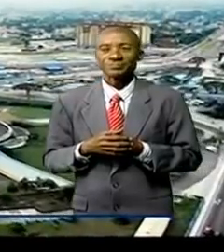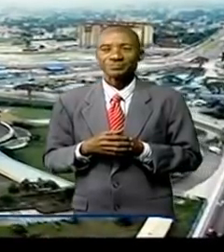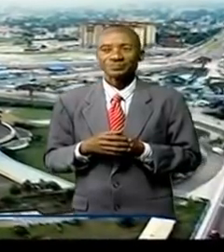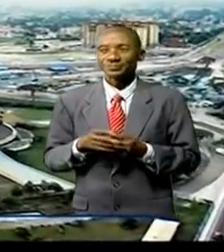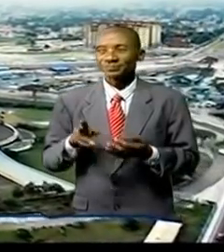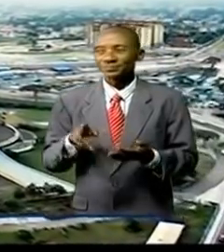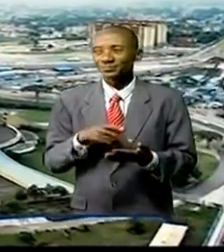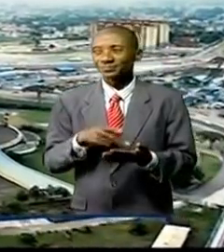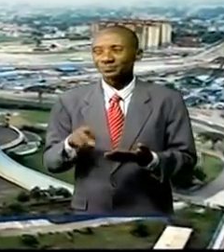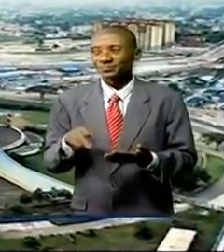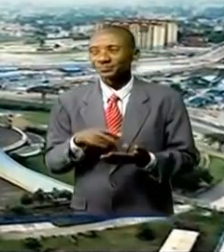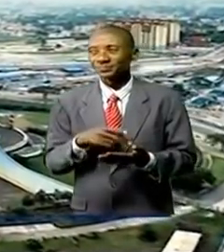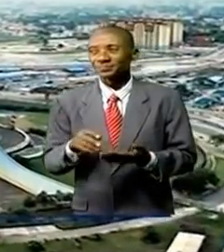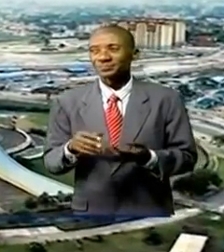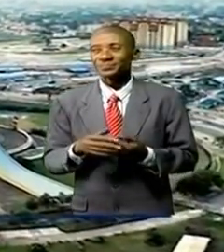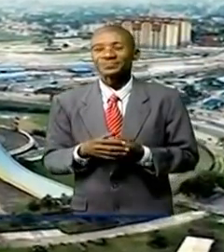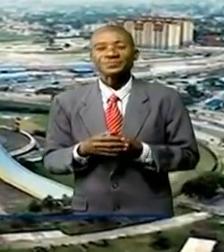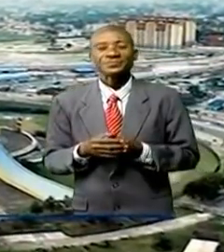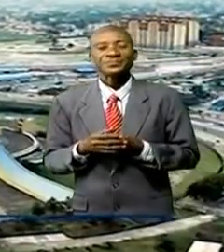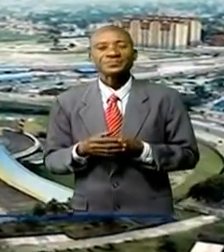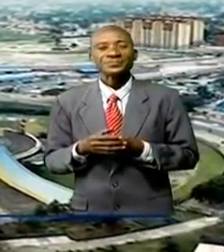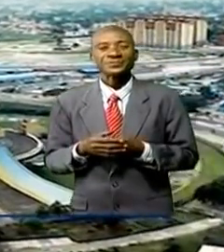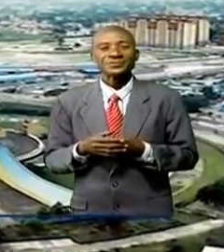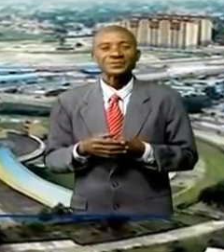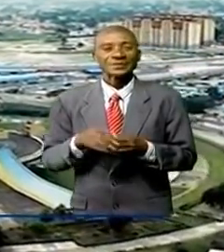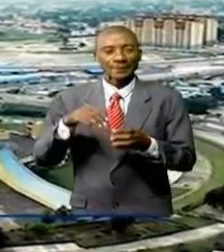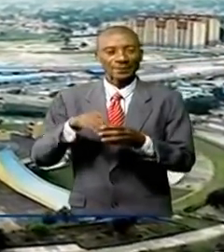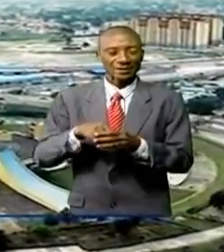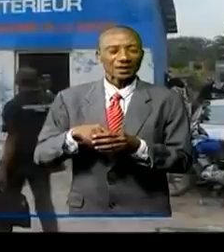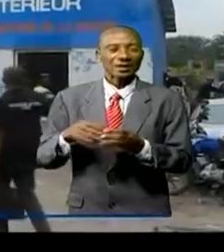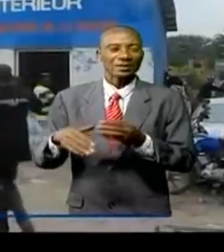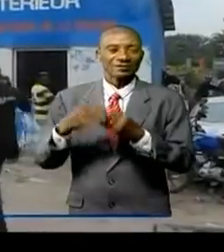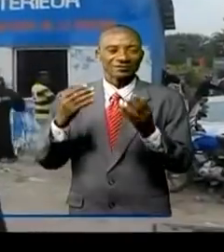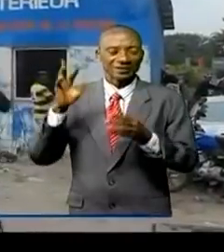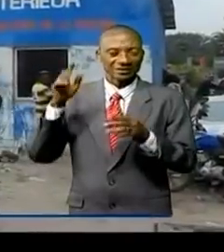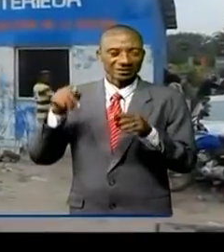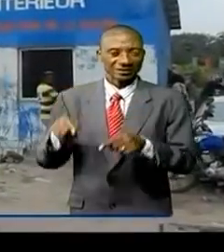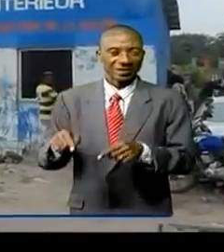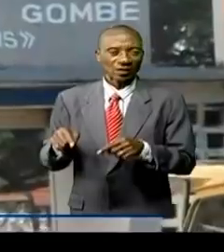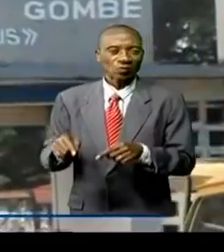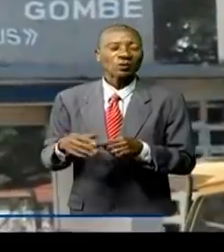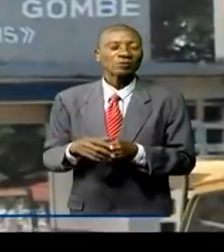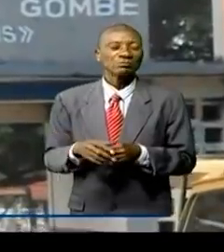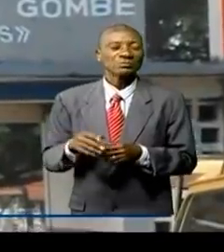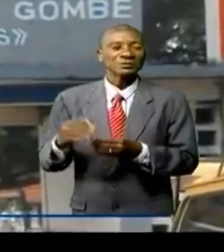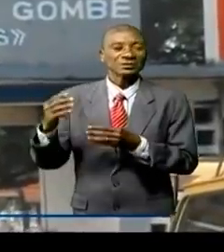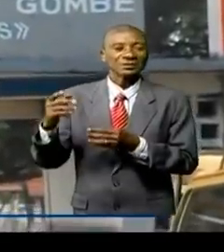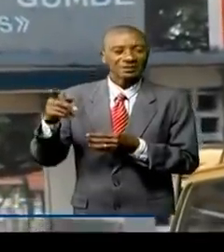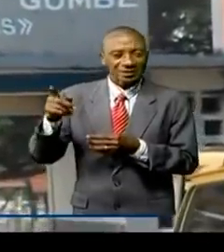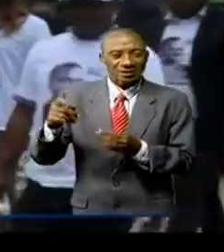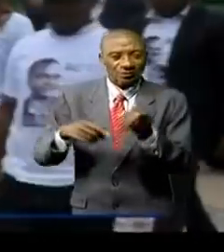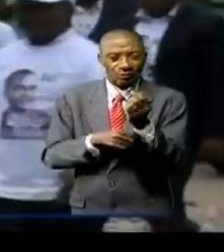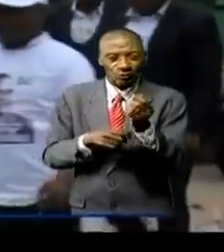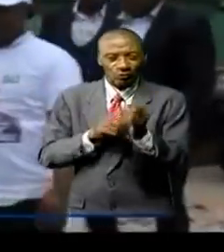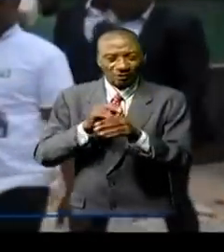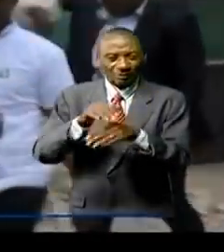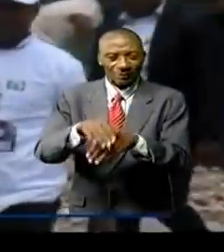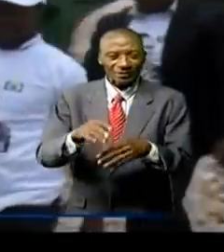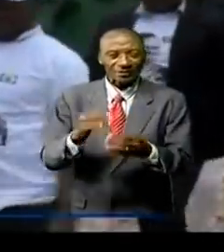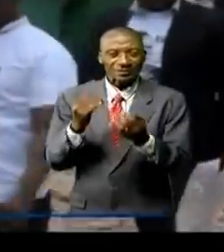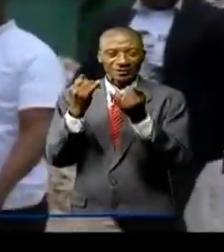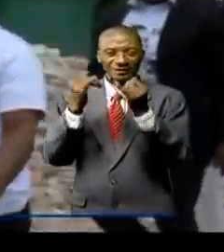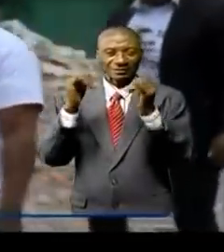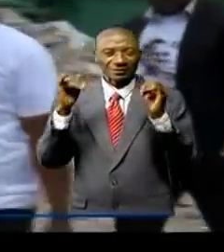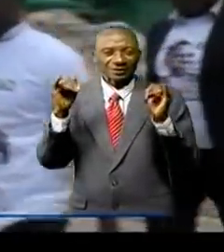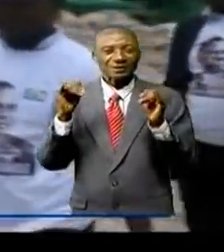Un repos pour l'éternité en plein cœur de Kinshasa, la capitale. Pionnier de l'indépendance, acteur majeur de la vie politique